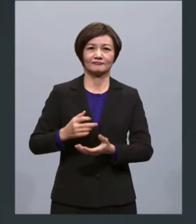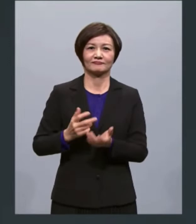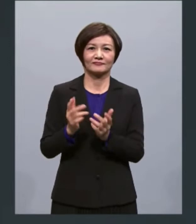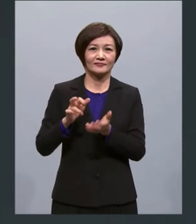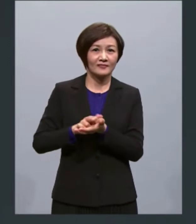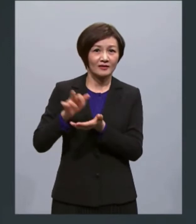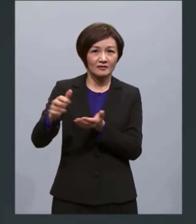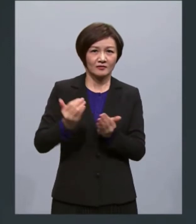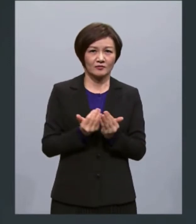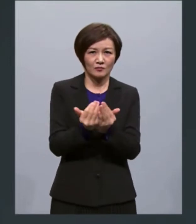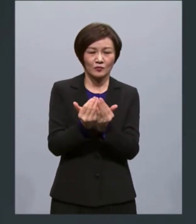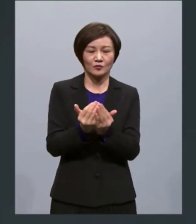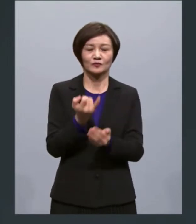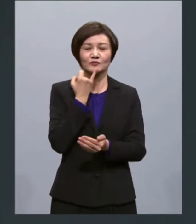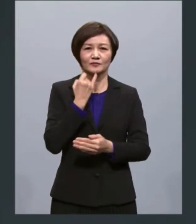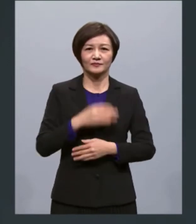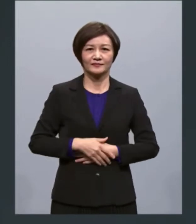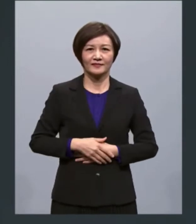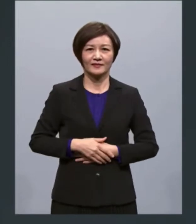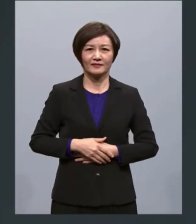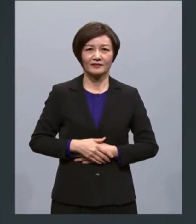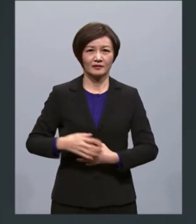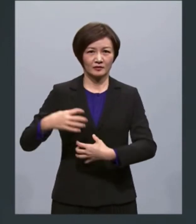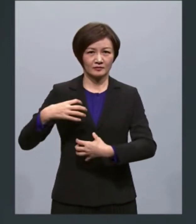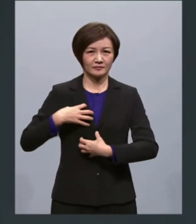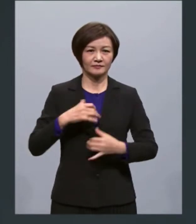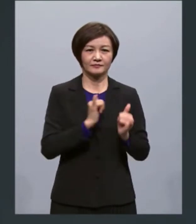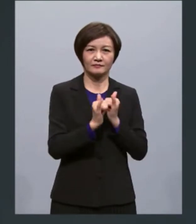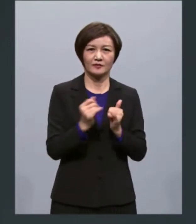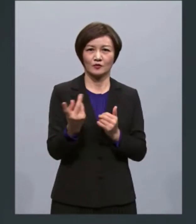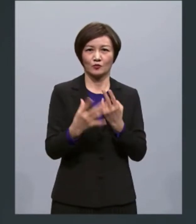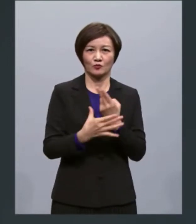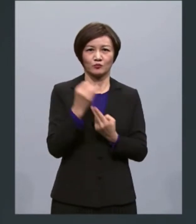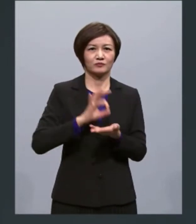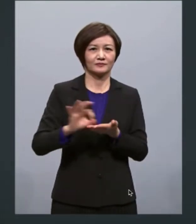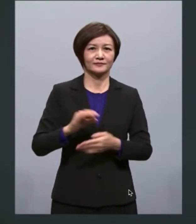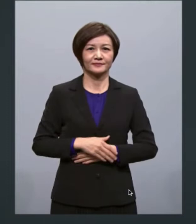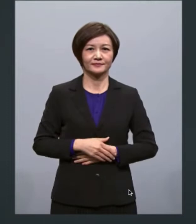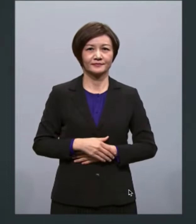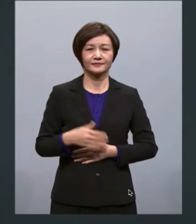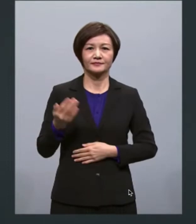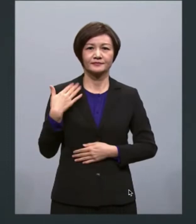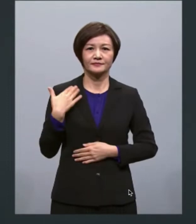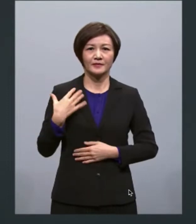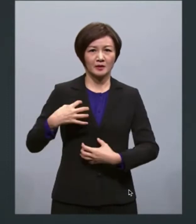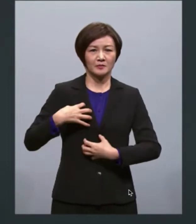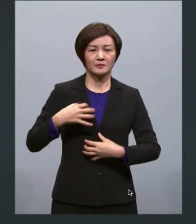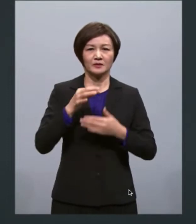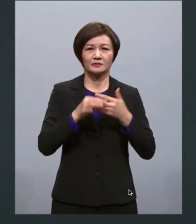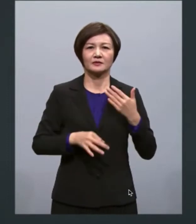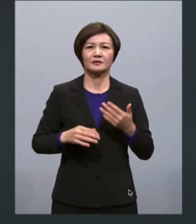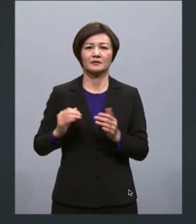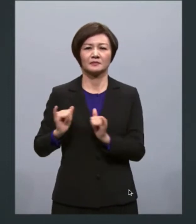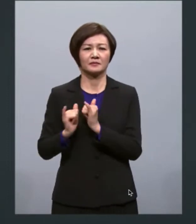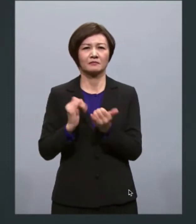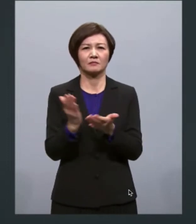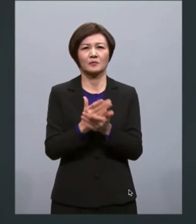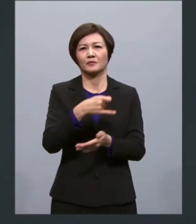链，来扩展军民两用的市场。过去，台湾的兵役制度常常被人家批